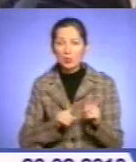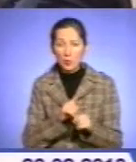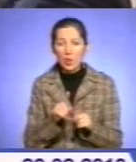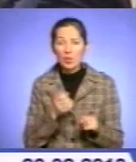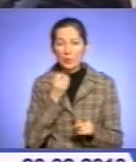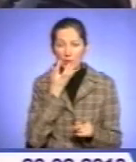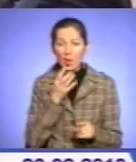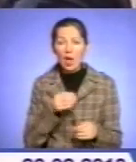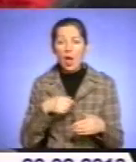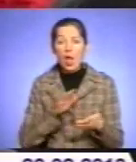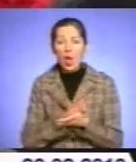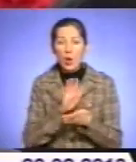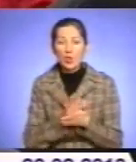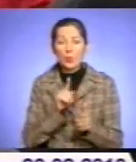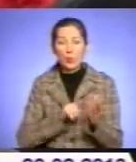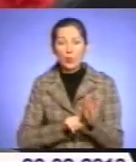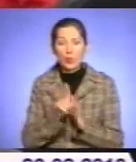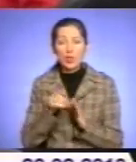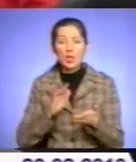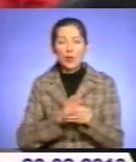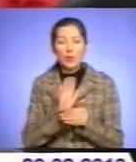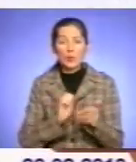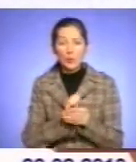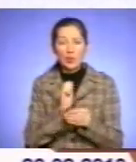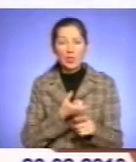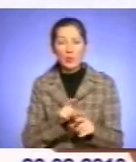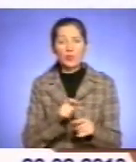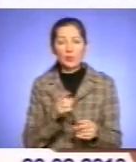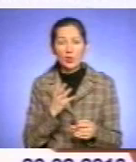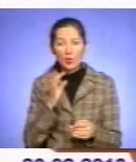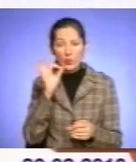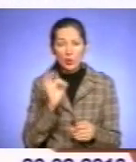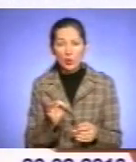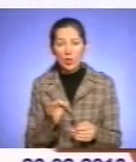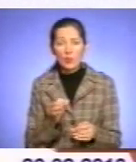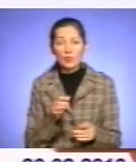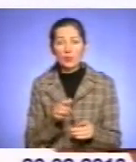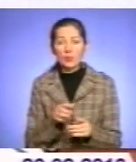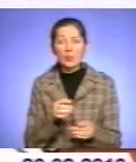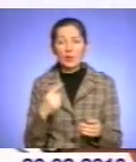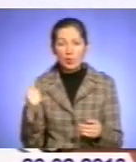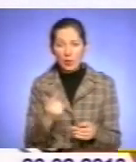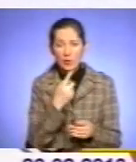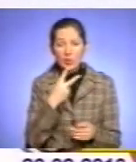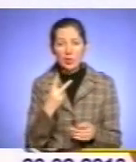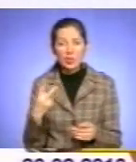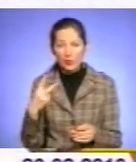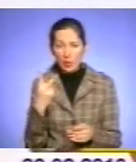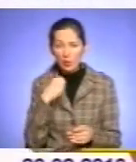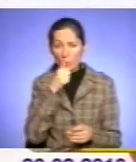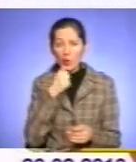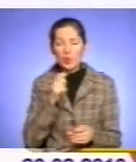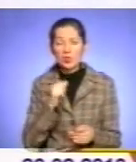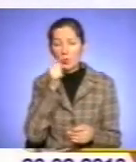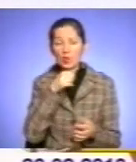випускати більше на 14%, а наклади зросли на третину. Перше у 2012 році за роки незалежності було